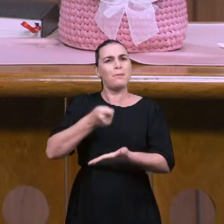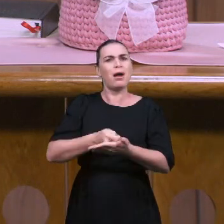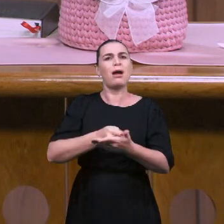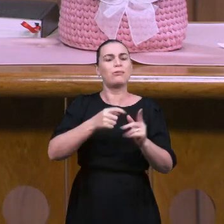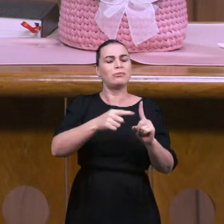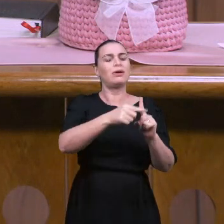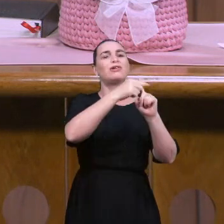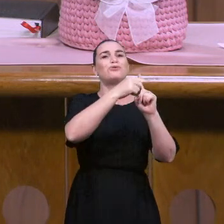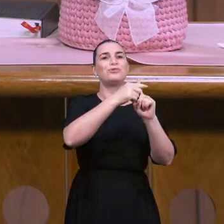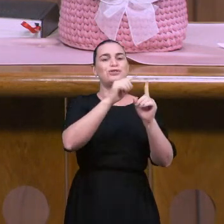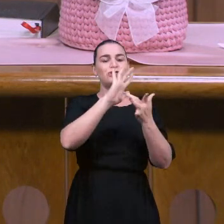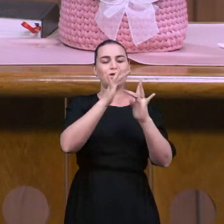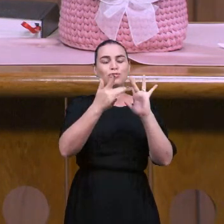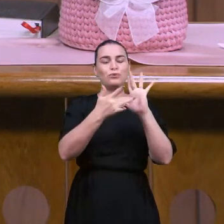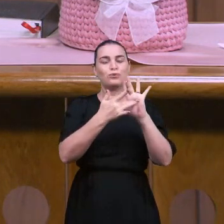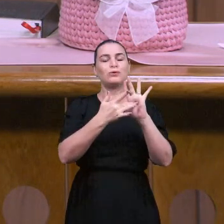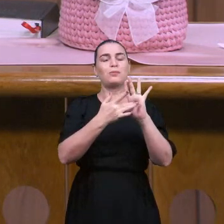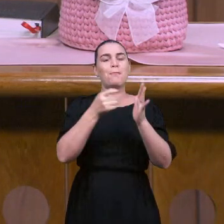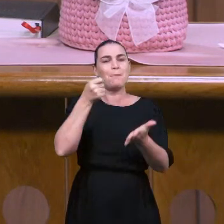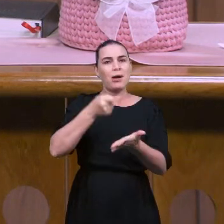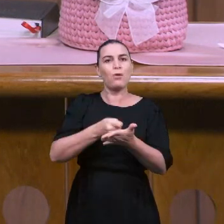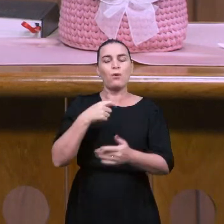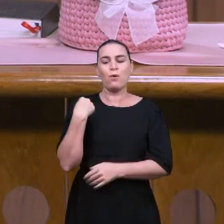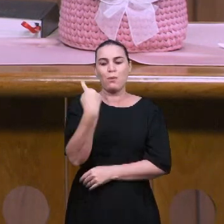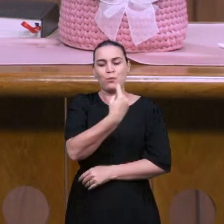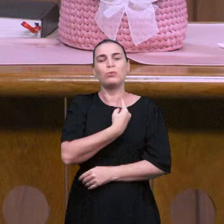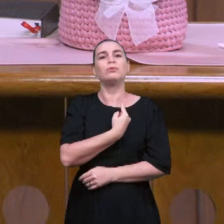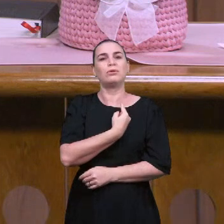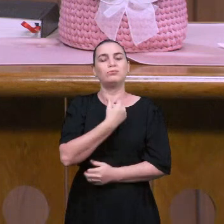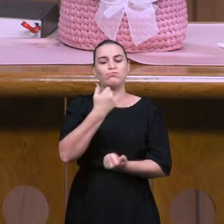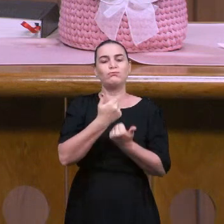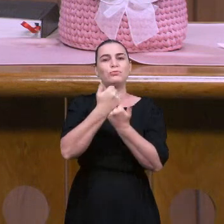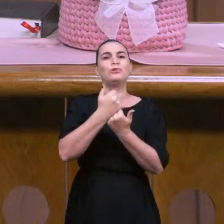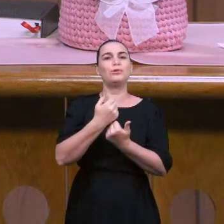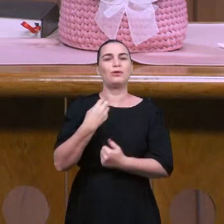jour après jour. Donc, notre nourriture, le blé,